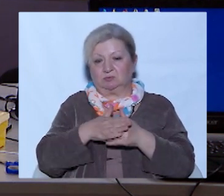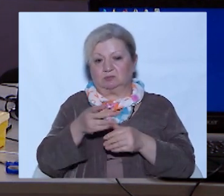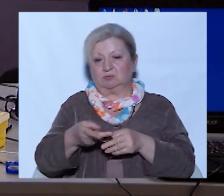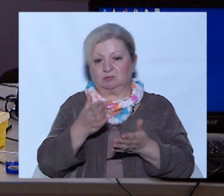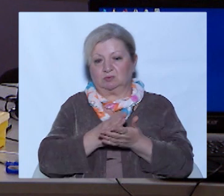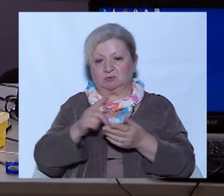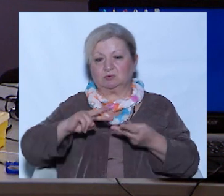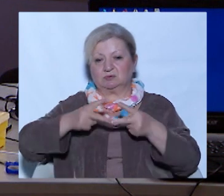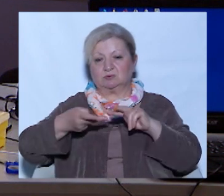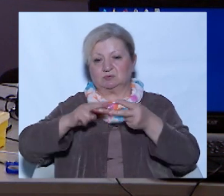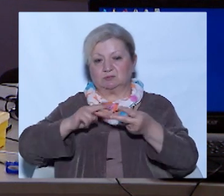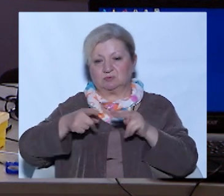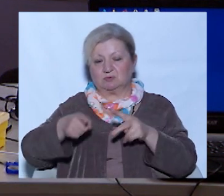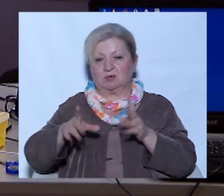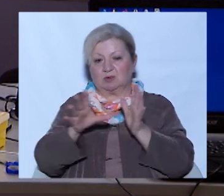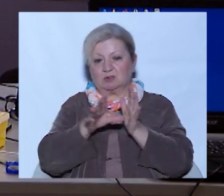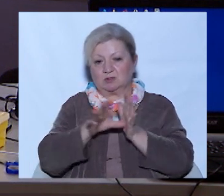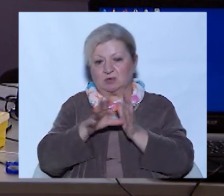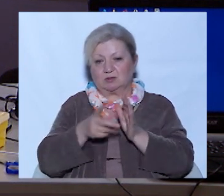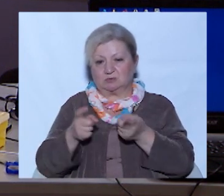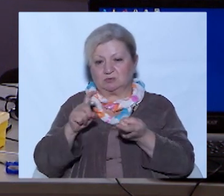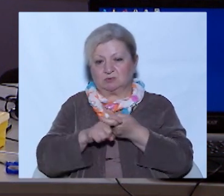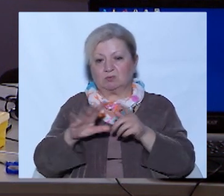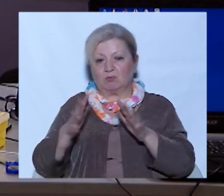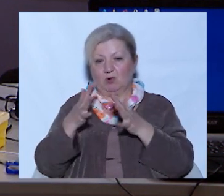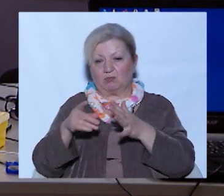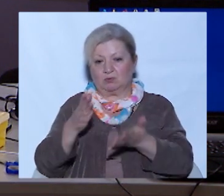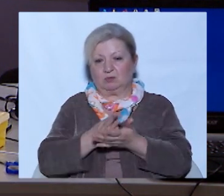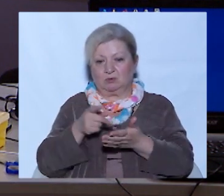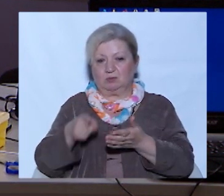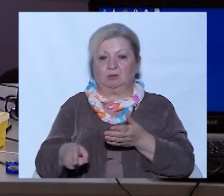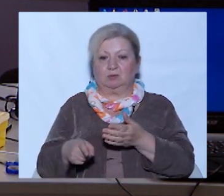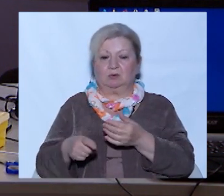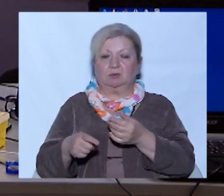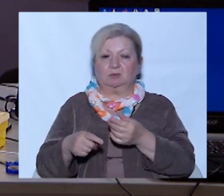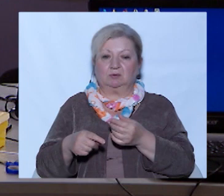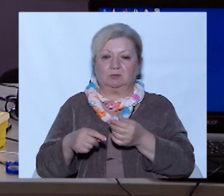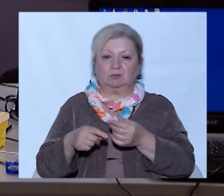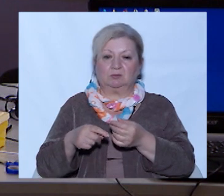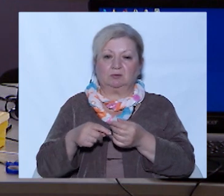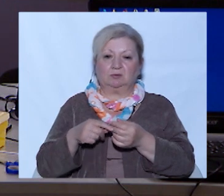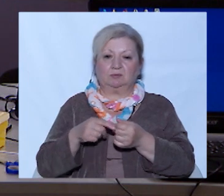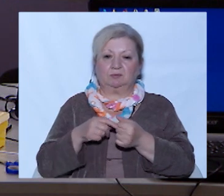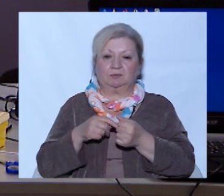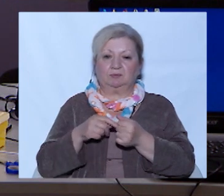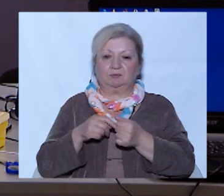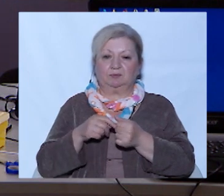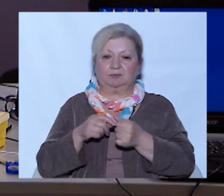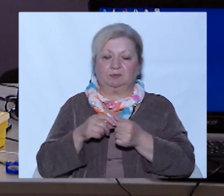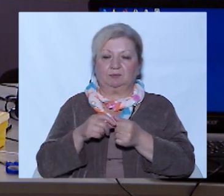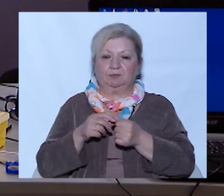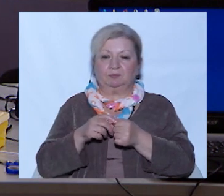დაახლოებით აი ეს არის ცვლადი დენის გენერატორთან დაკავშირებული მოვლენები. ეხლა